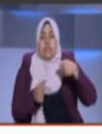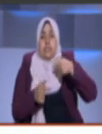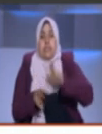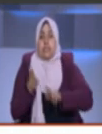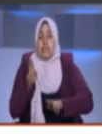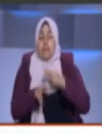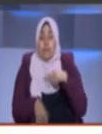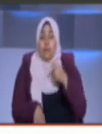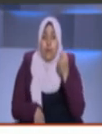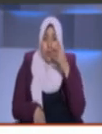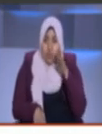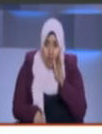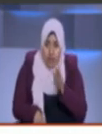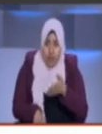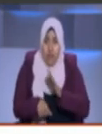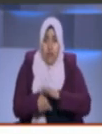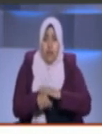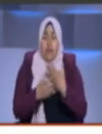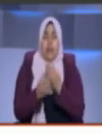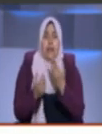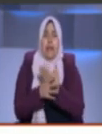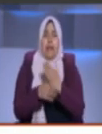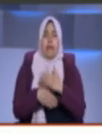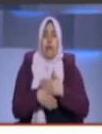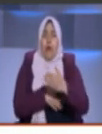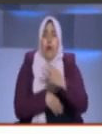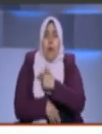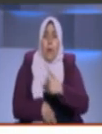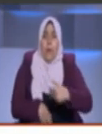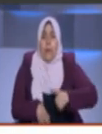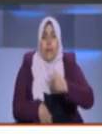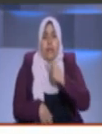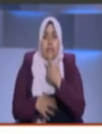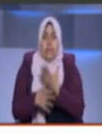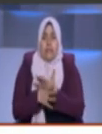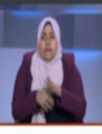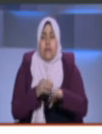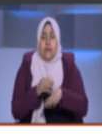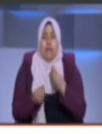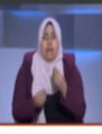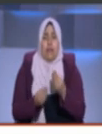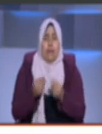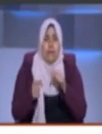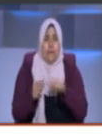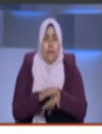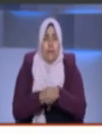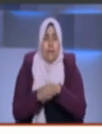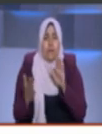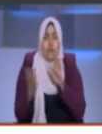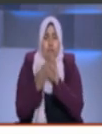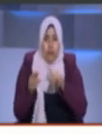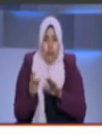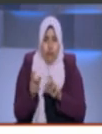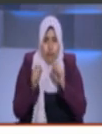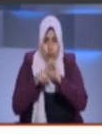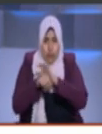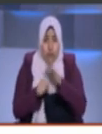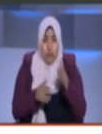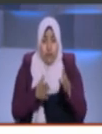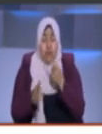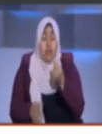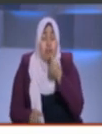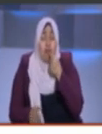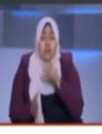المتوقع عن لماذا تأخرت الحكومة البريطانية في أو تباطأت في مواجهة هذا الفيروس، ولماذا هناك نقص كبير